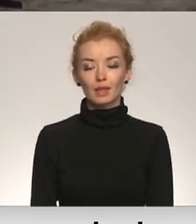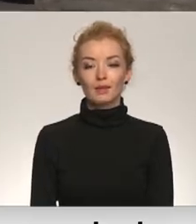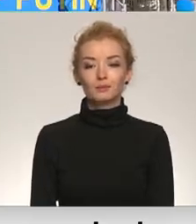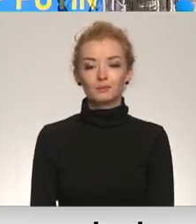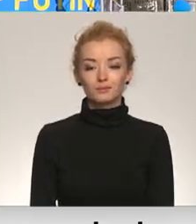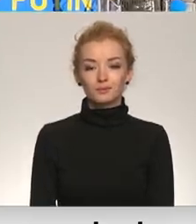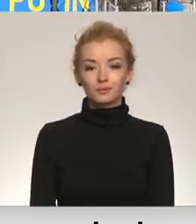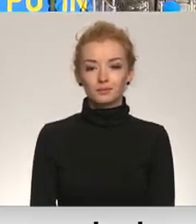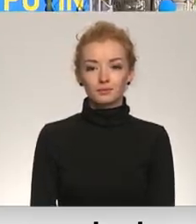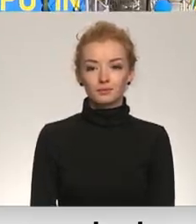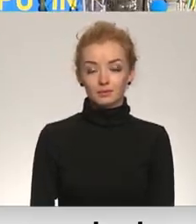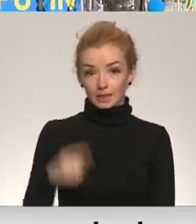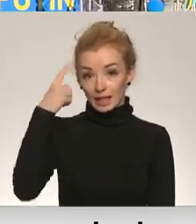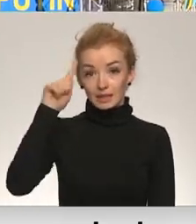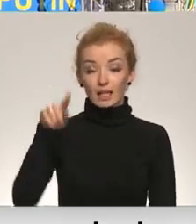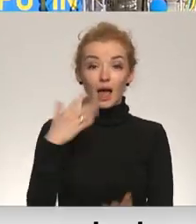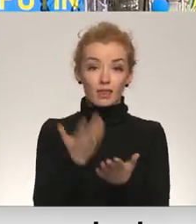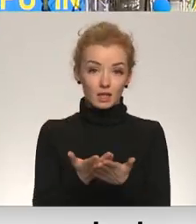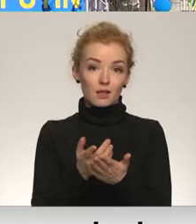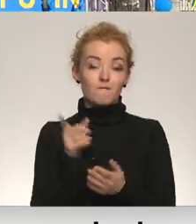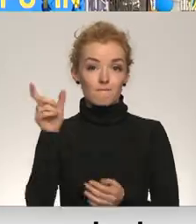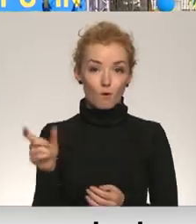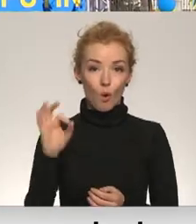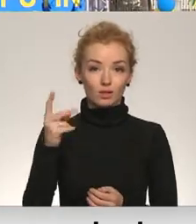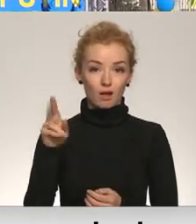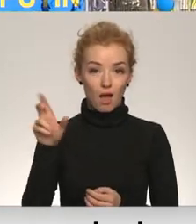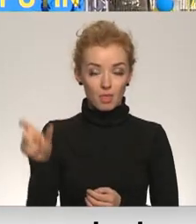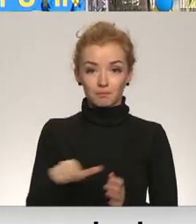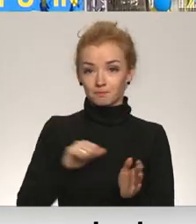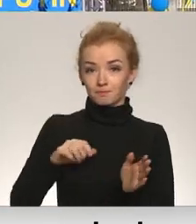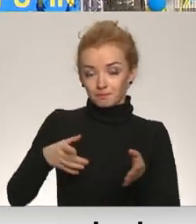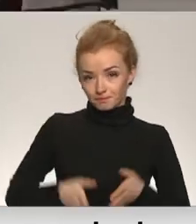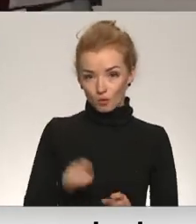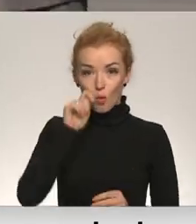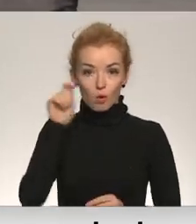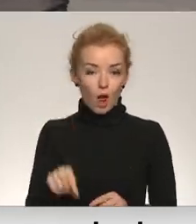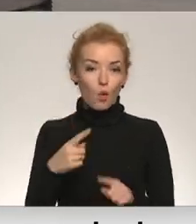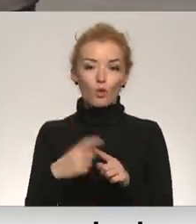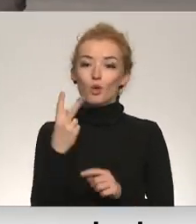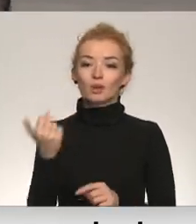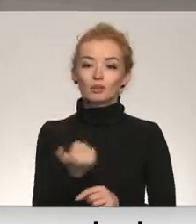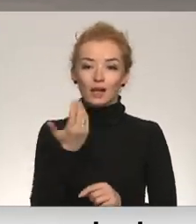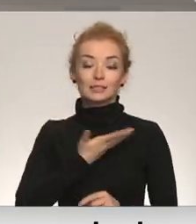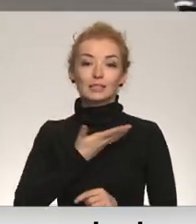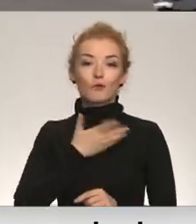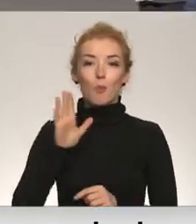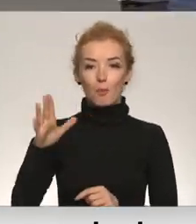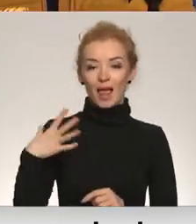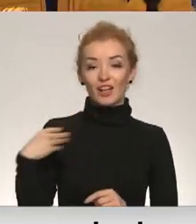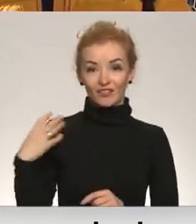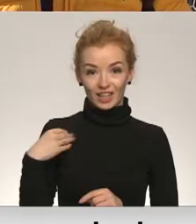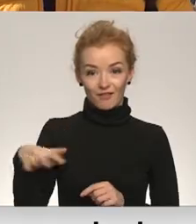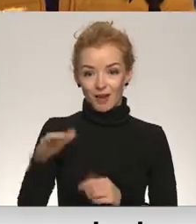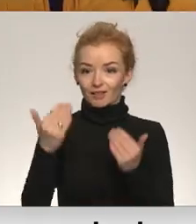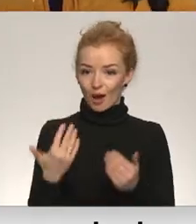Ukraiņa! Iniciatīvas autore Oksana Apsīta dzimusi Ukrainā un 12 gadus dzīvojusi pie Ļvivas. Tagad viņa ir